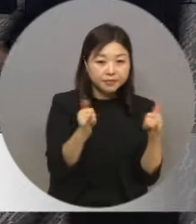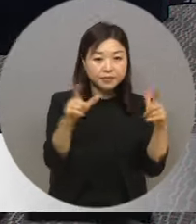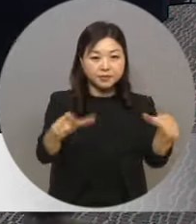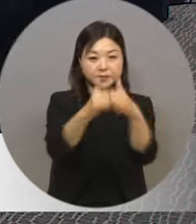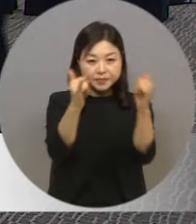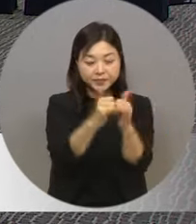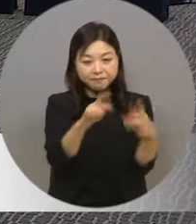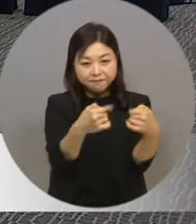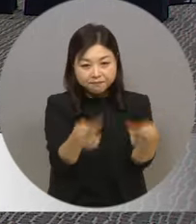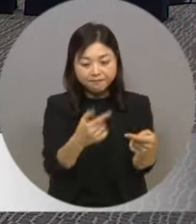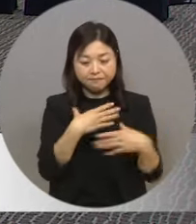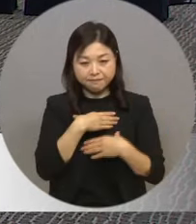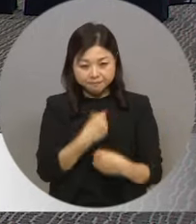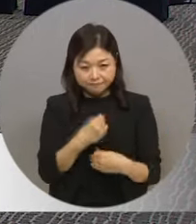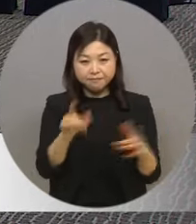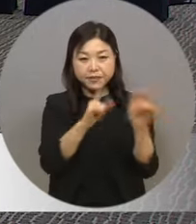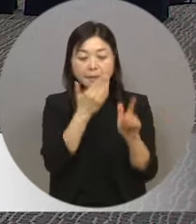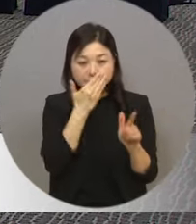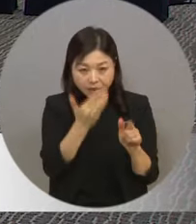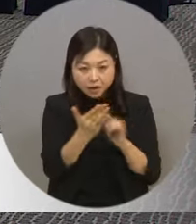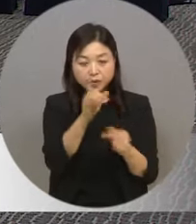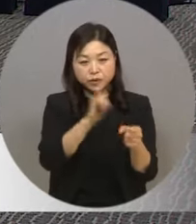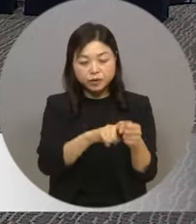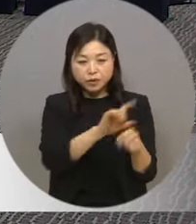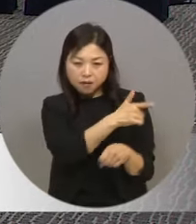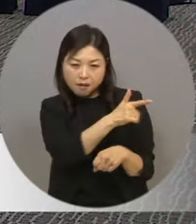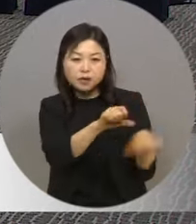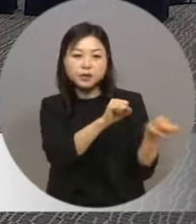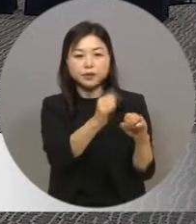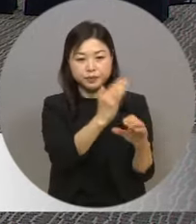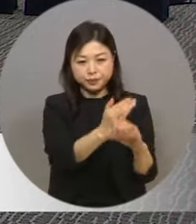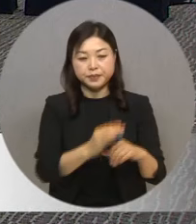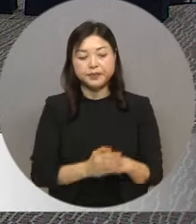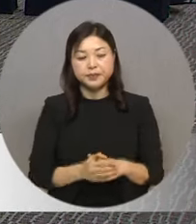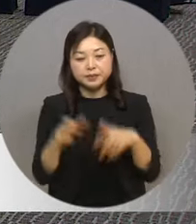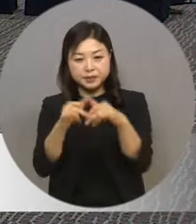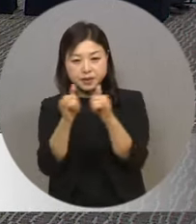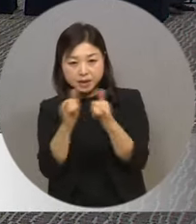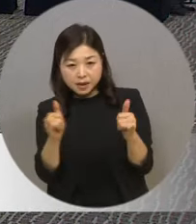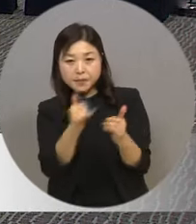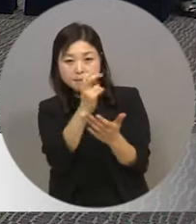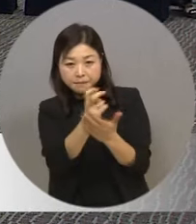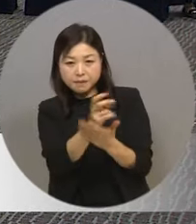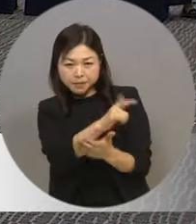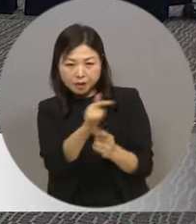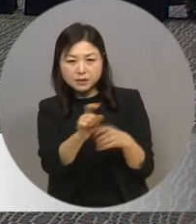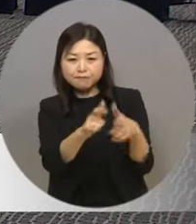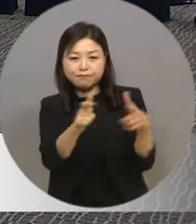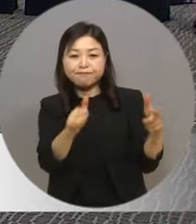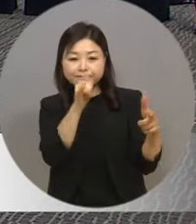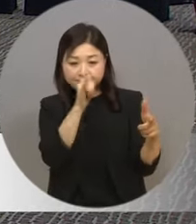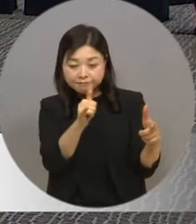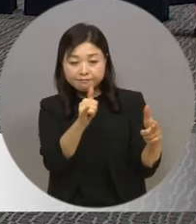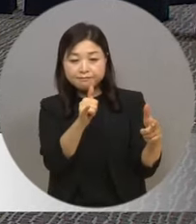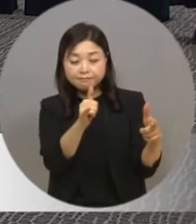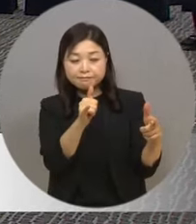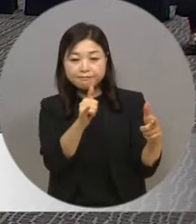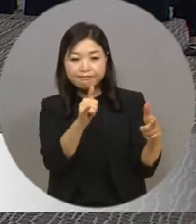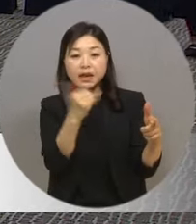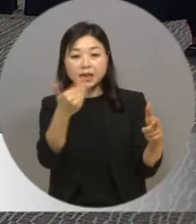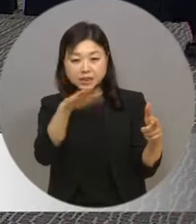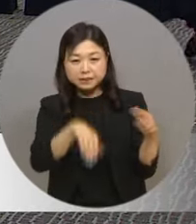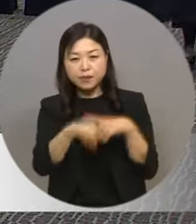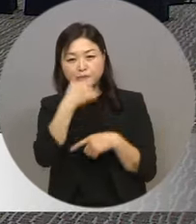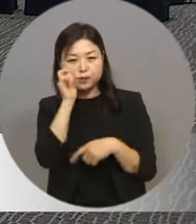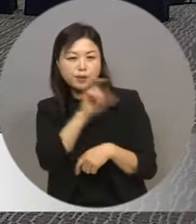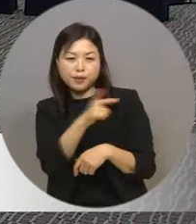시상됐다 활동을 하고 있습니다 장애인 정책이 많 확대되고 있지만 아직까지도 좀 많이 미흡한